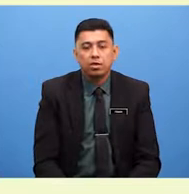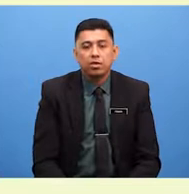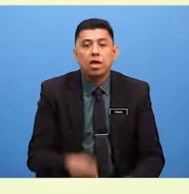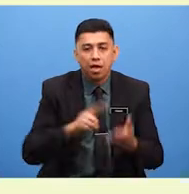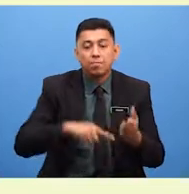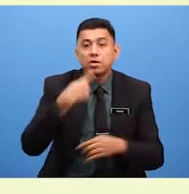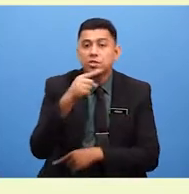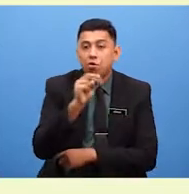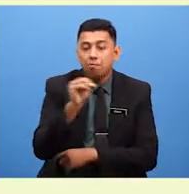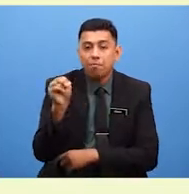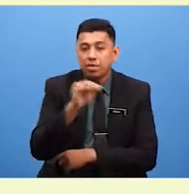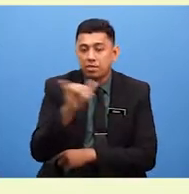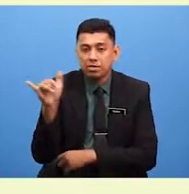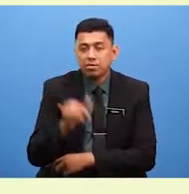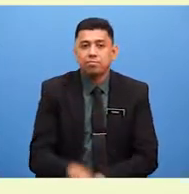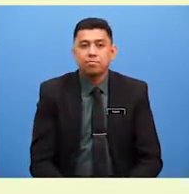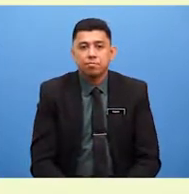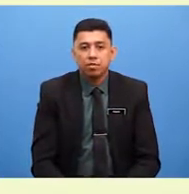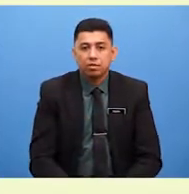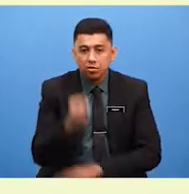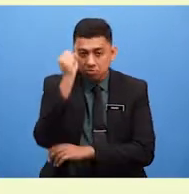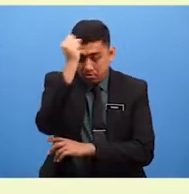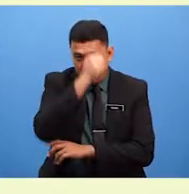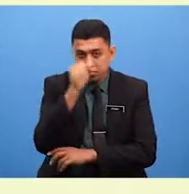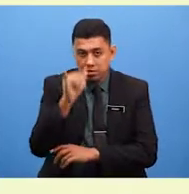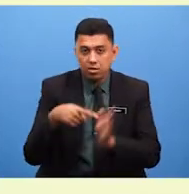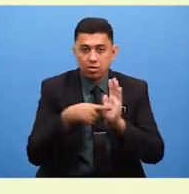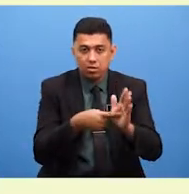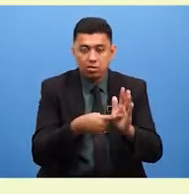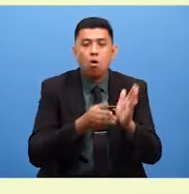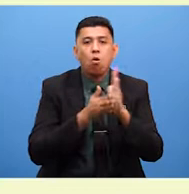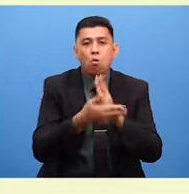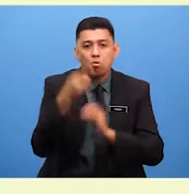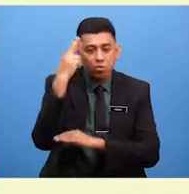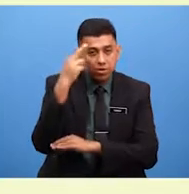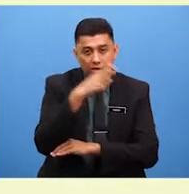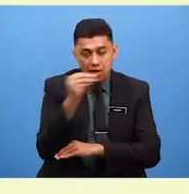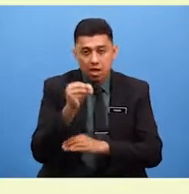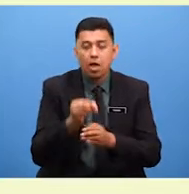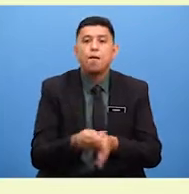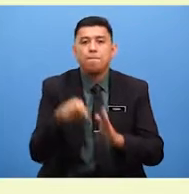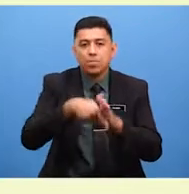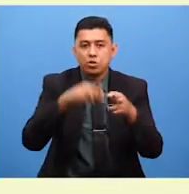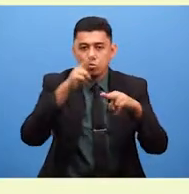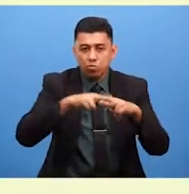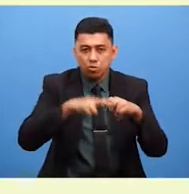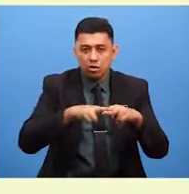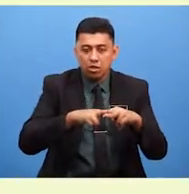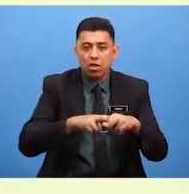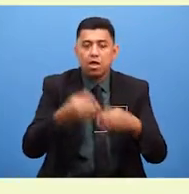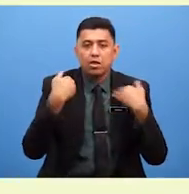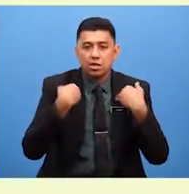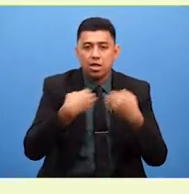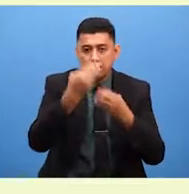Boleh. Apa jawapannya? Sikap yang ditunjukkan oleh Ryan dan penghuni Pangsapurinya